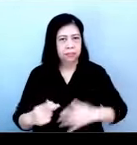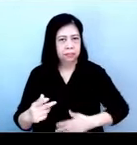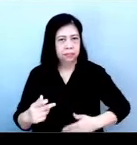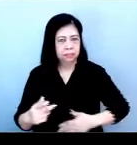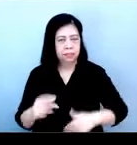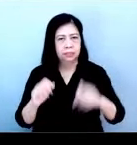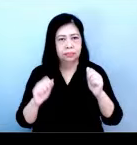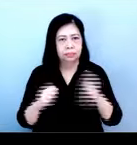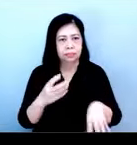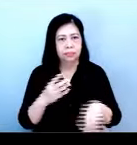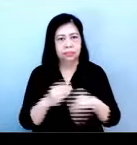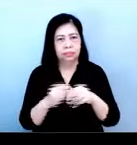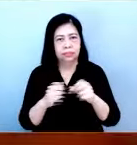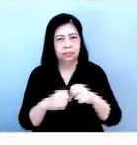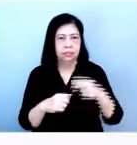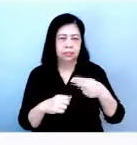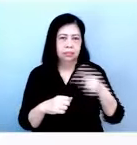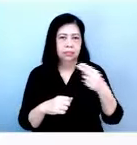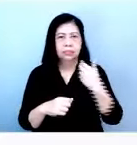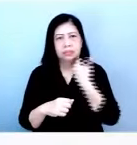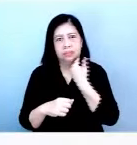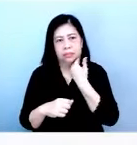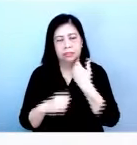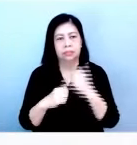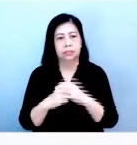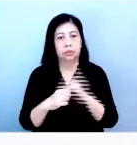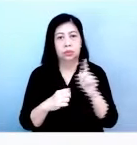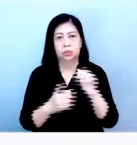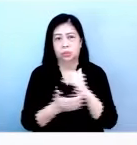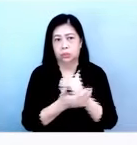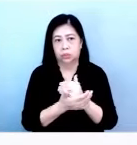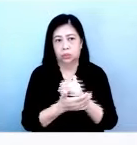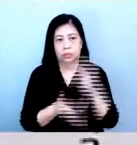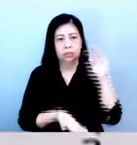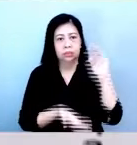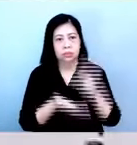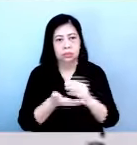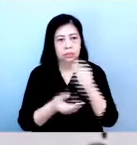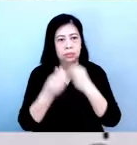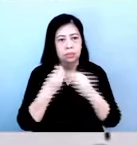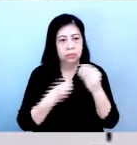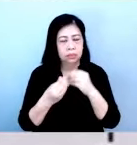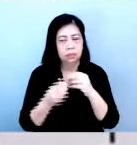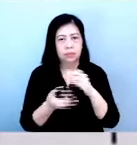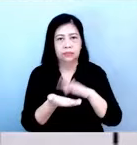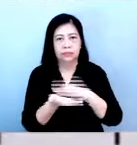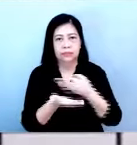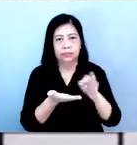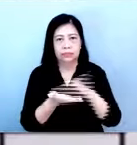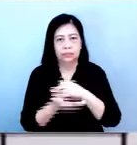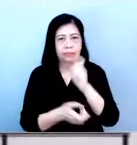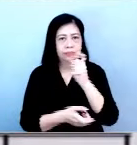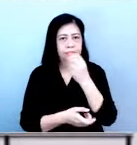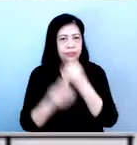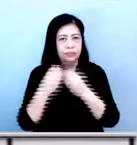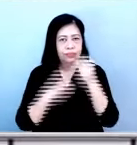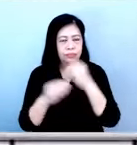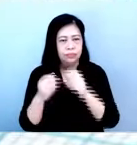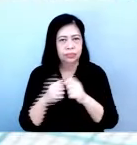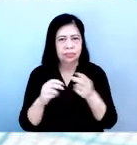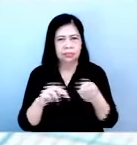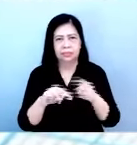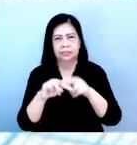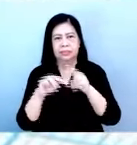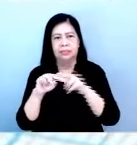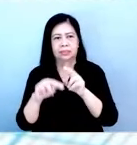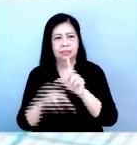yang may kasabay na mataas na paglalagnat. Para naman po maiwasan ito, bawasan ang pagkain ng mga prito at fast food. Nagbibigay kasi ito ng mas mataas na